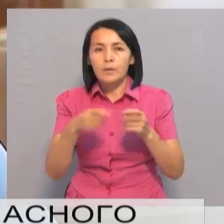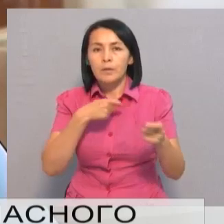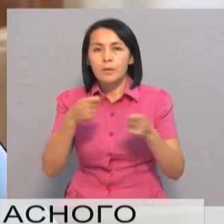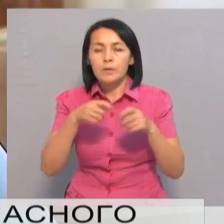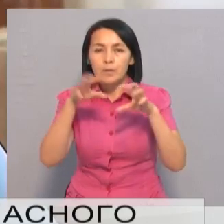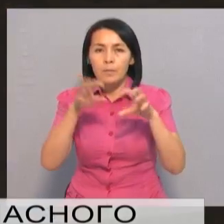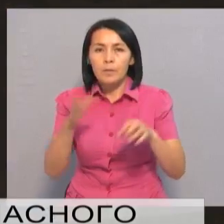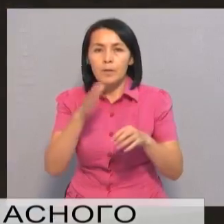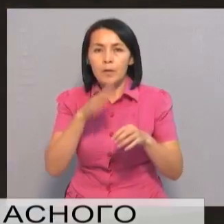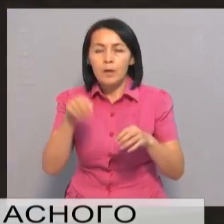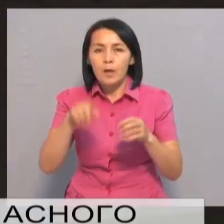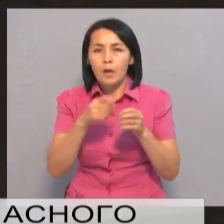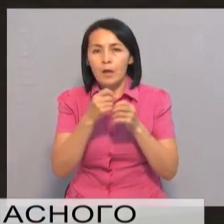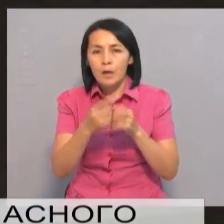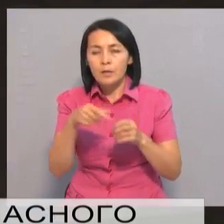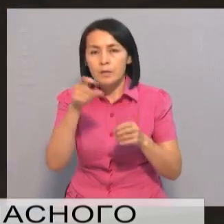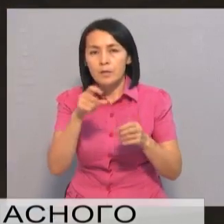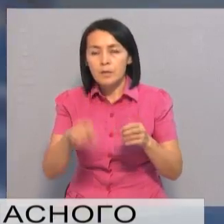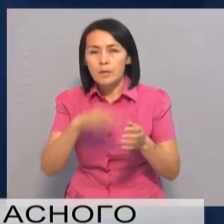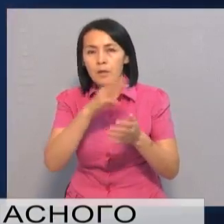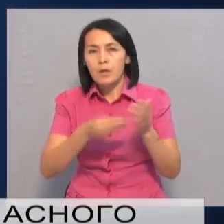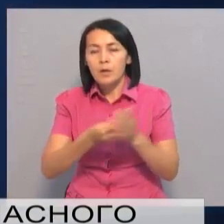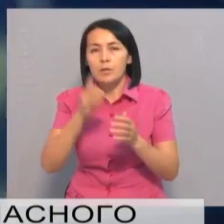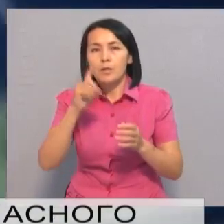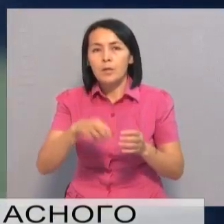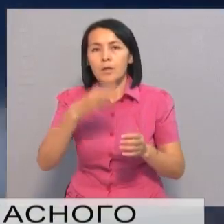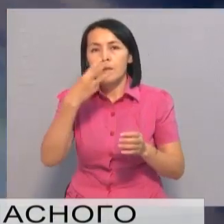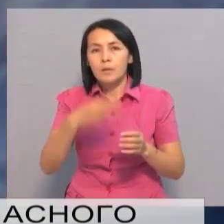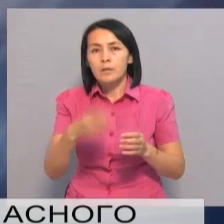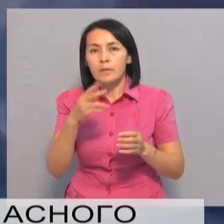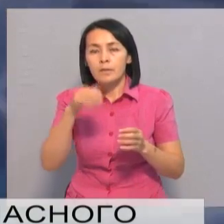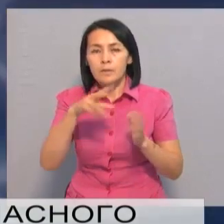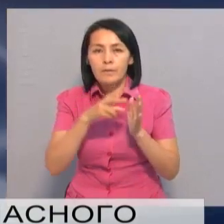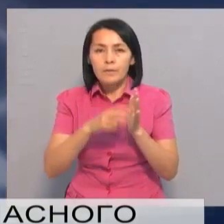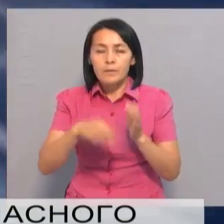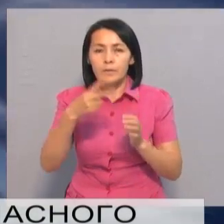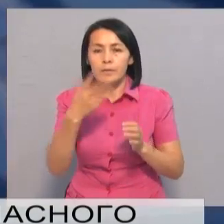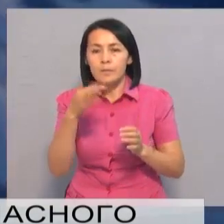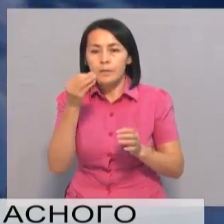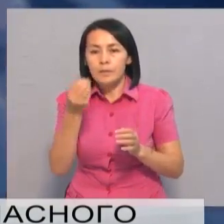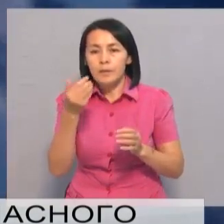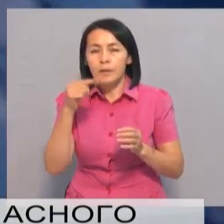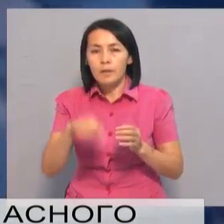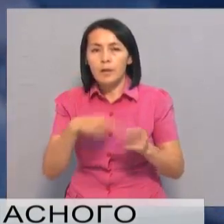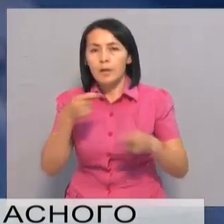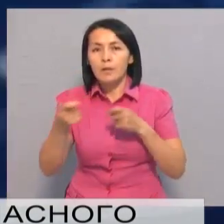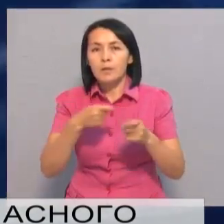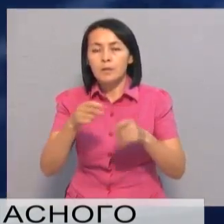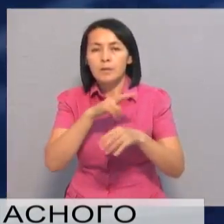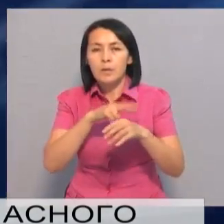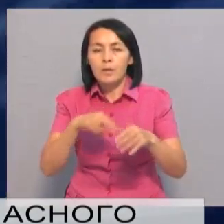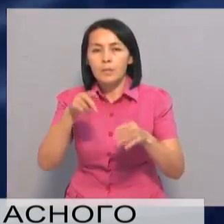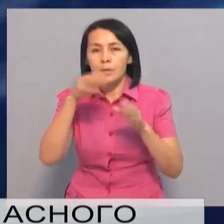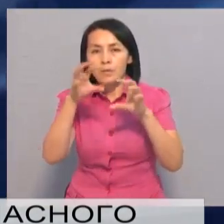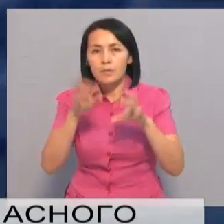административных правонарушениях 11 лицам наложен штраф на сумму 132 825 тенге. А департамента полиции по